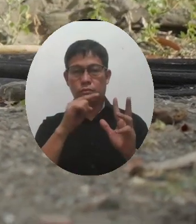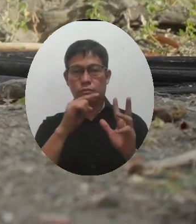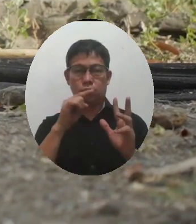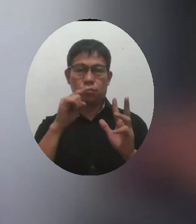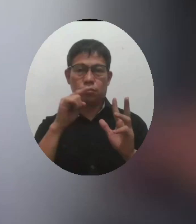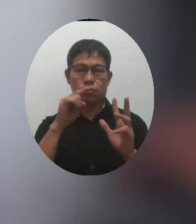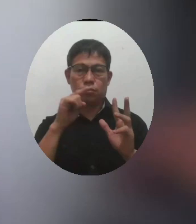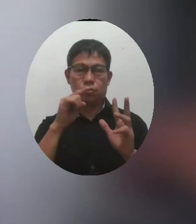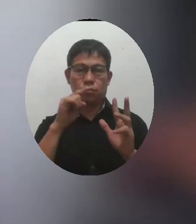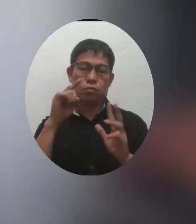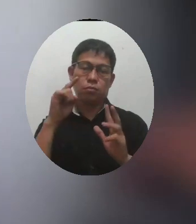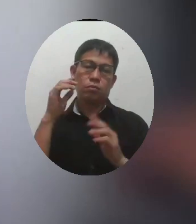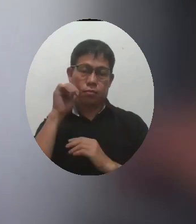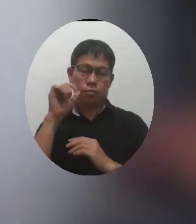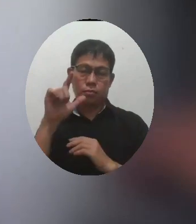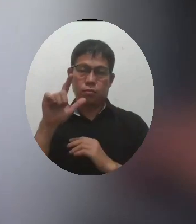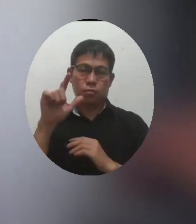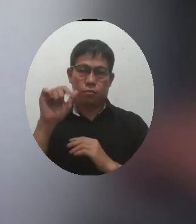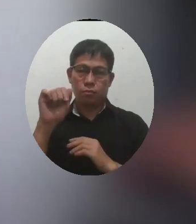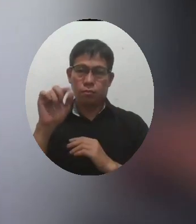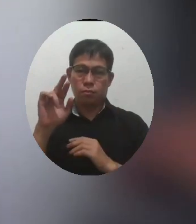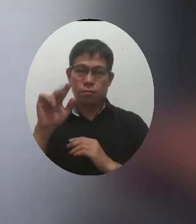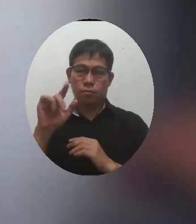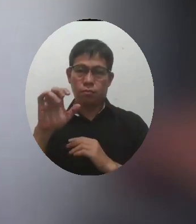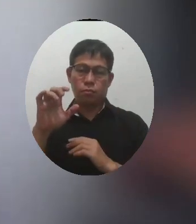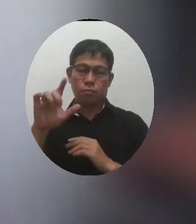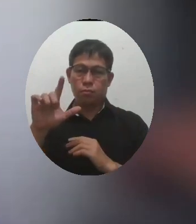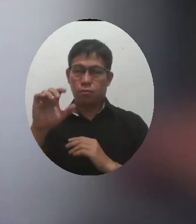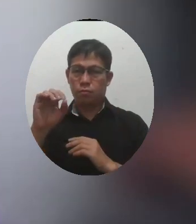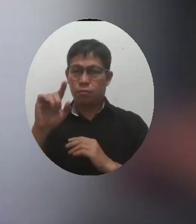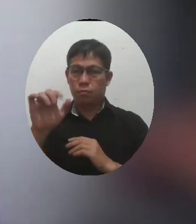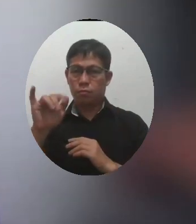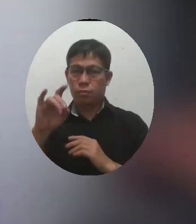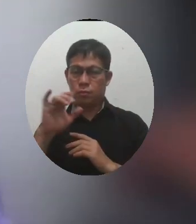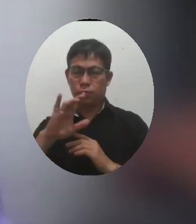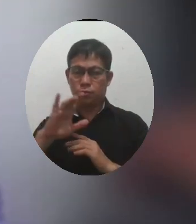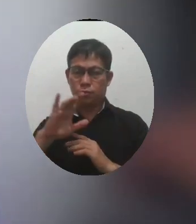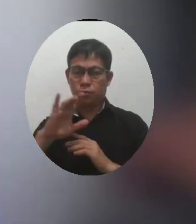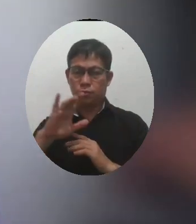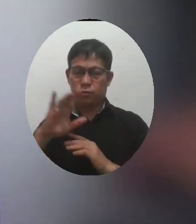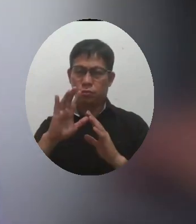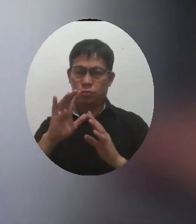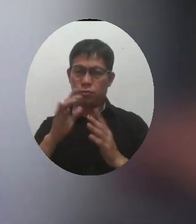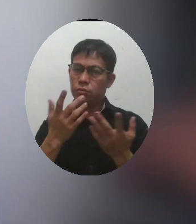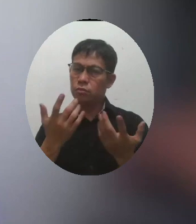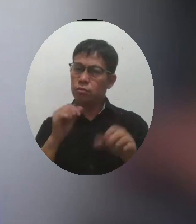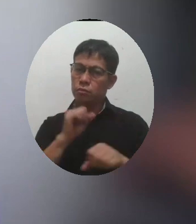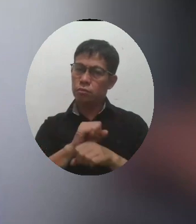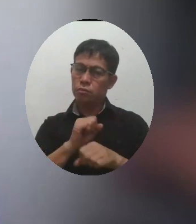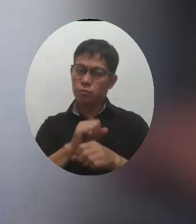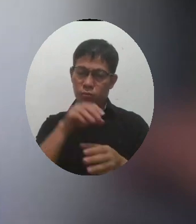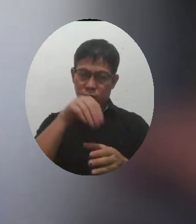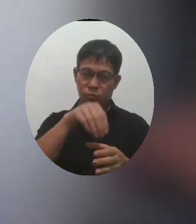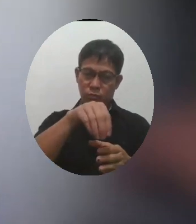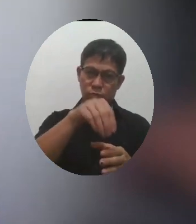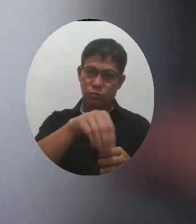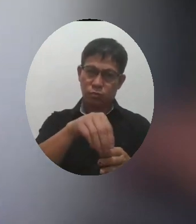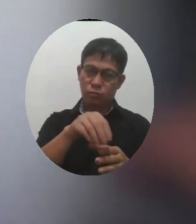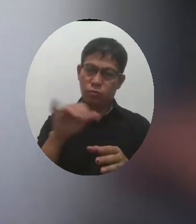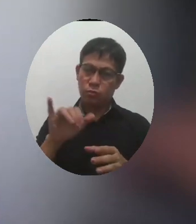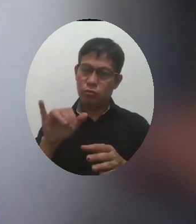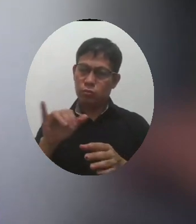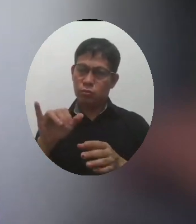Arlene Lozada Bodastine. Noong pa man, nabubuhay na sila sa pagtatanim at sa